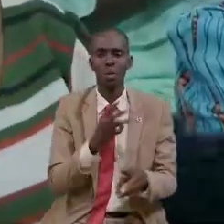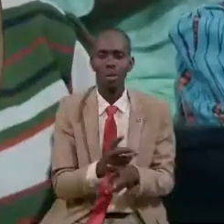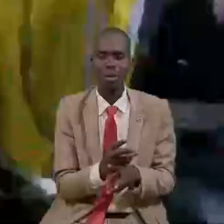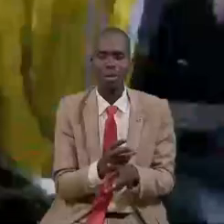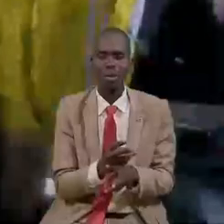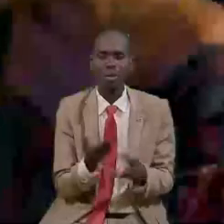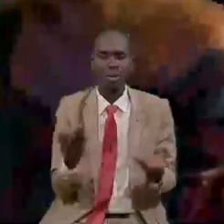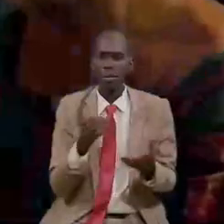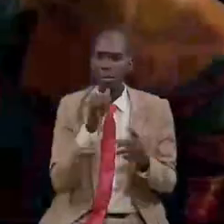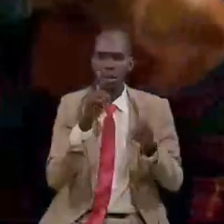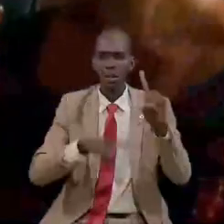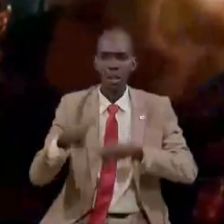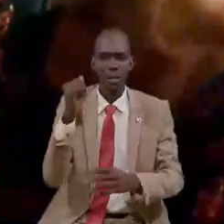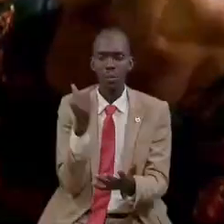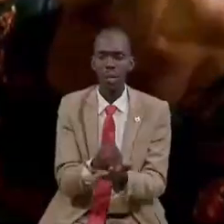dit amen.